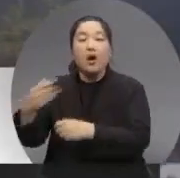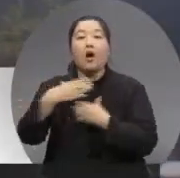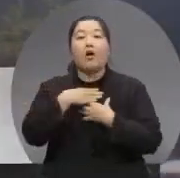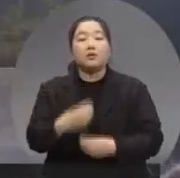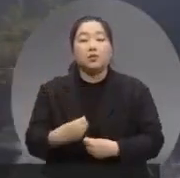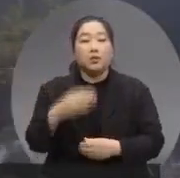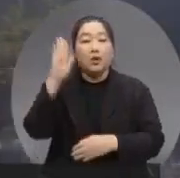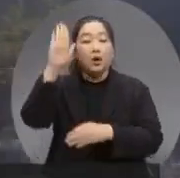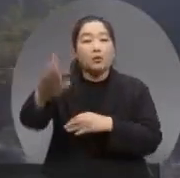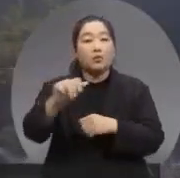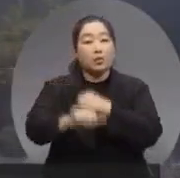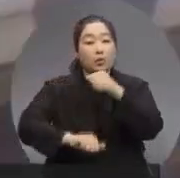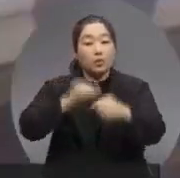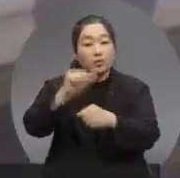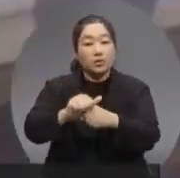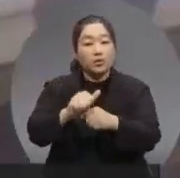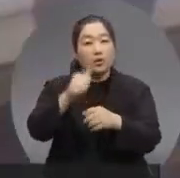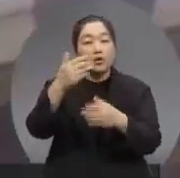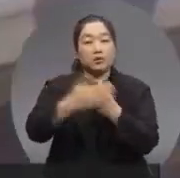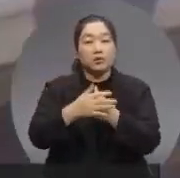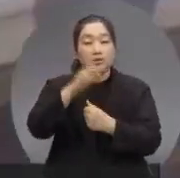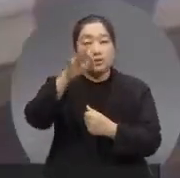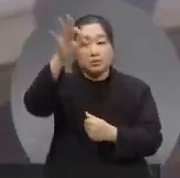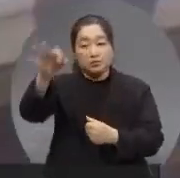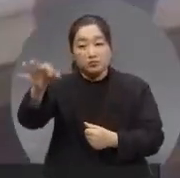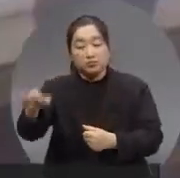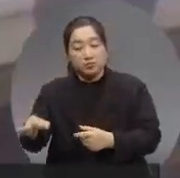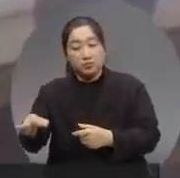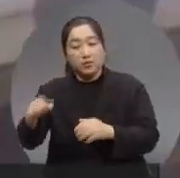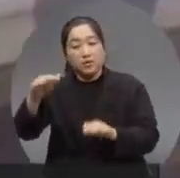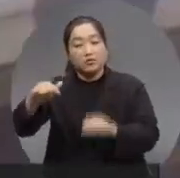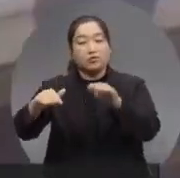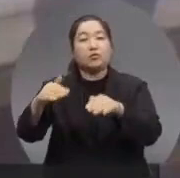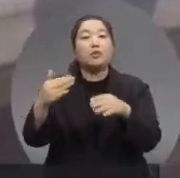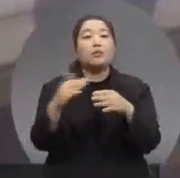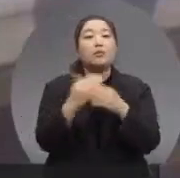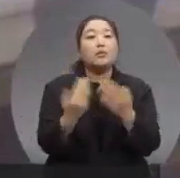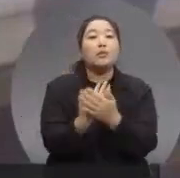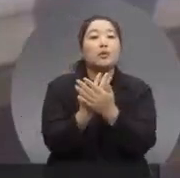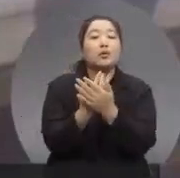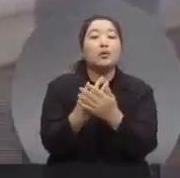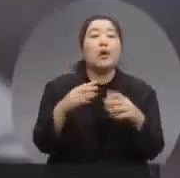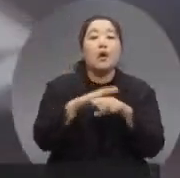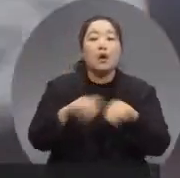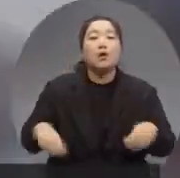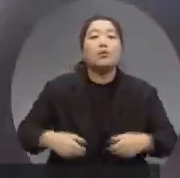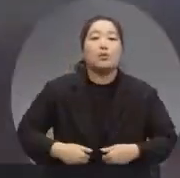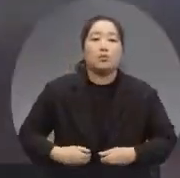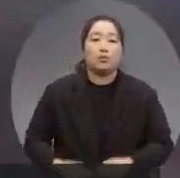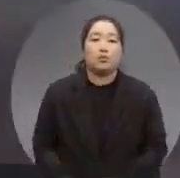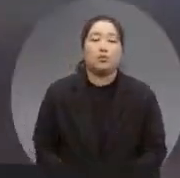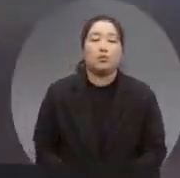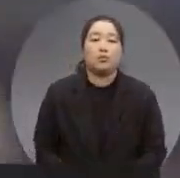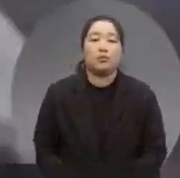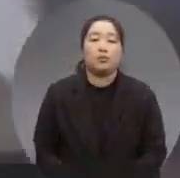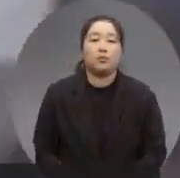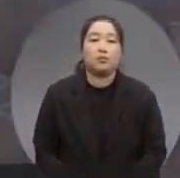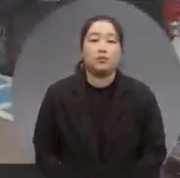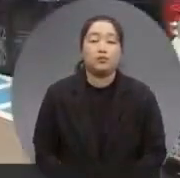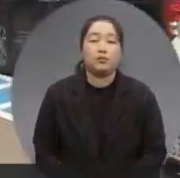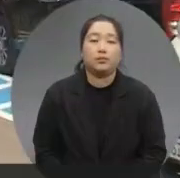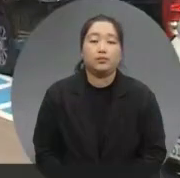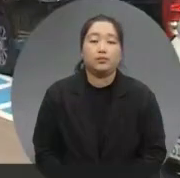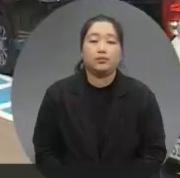5년간 지원금이 대폭 줄게 돼 균형 발전을 위한 대책이 요구됩니다. 조미애 기자입니다.